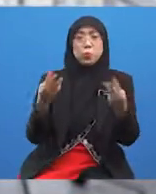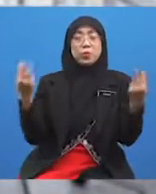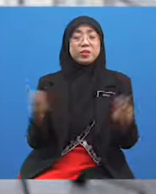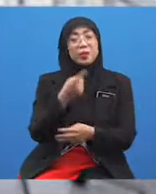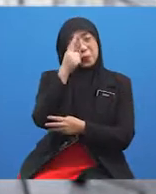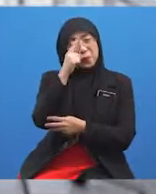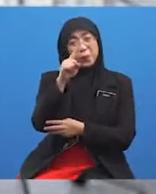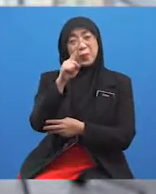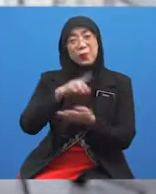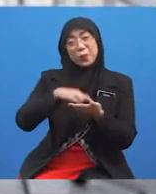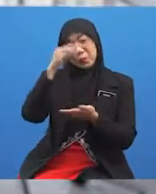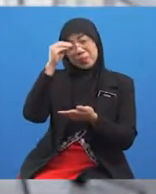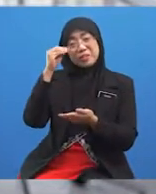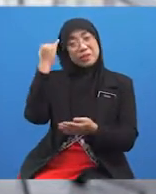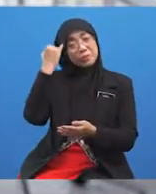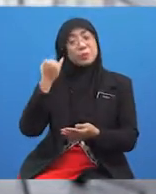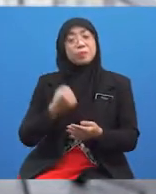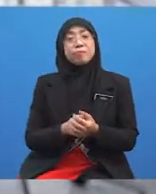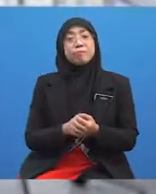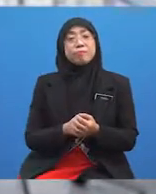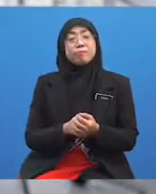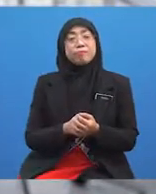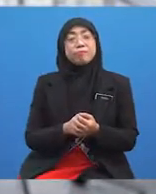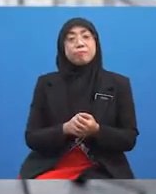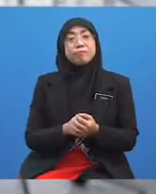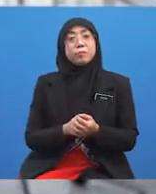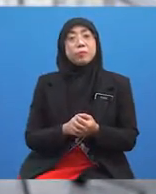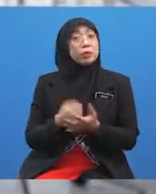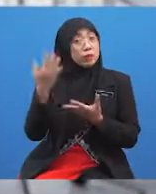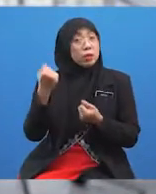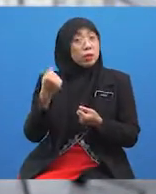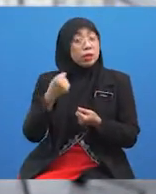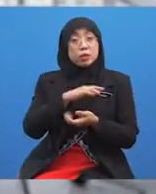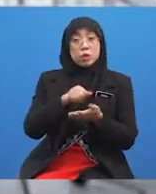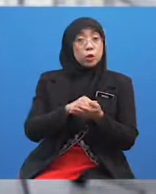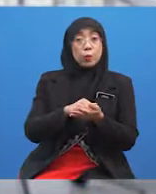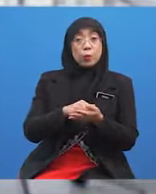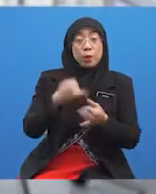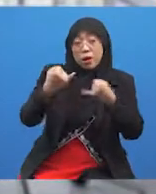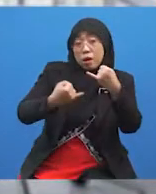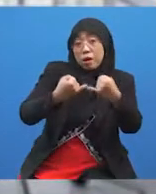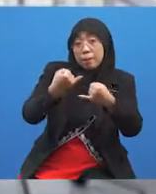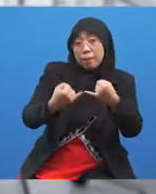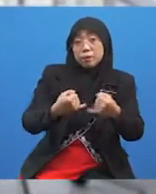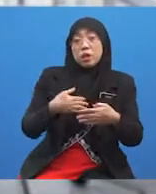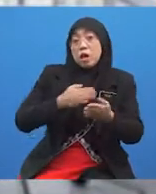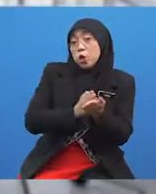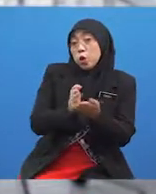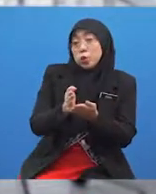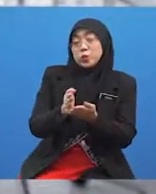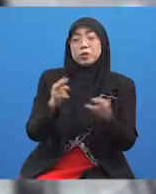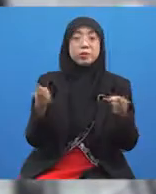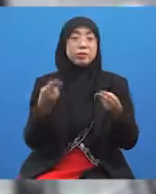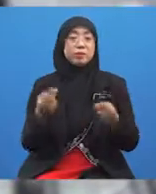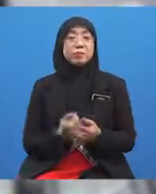menimba ilmu. Cikgu berharap pelajar-pelajar akan terus berusaha untuk mencipta kejayaan dalam apa sahaja bidang yang